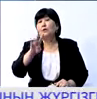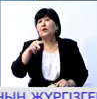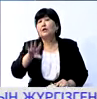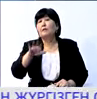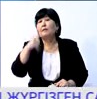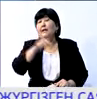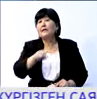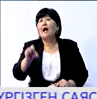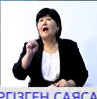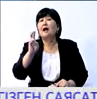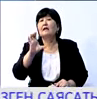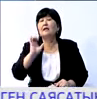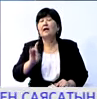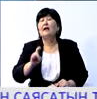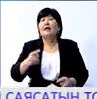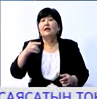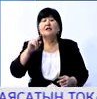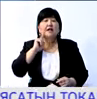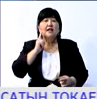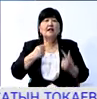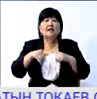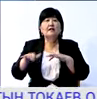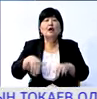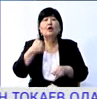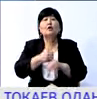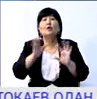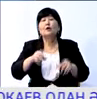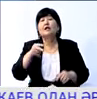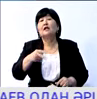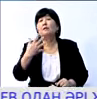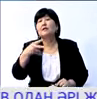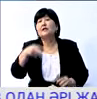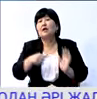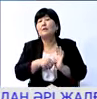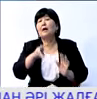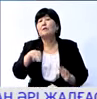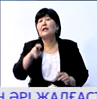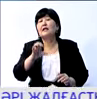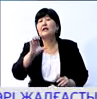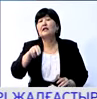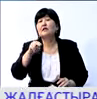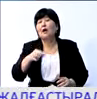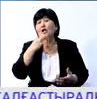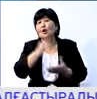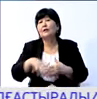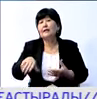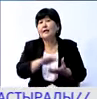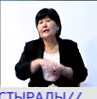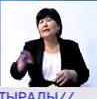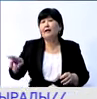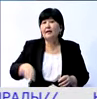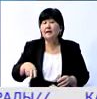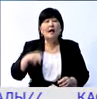2004-2005 жылдары Аңсар жастар лигасы қоғамдық бірлестігінің төрағасы, 2005-2006 жылдары Медиа СП жауапкершілігі шектеулі серіктестігінің